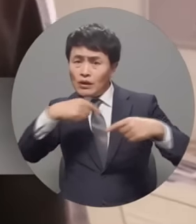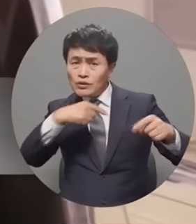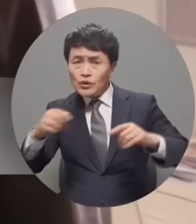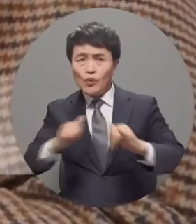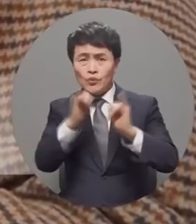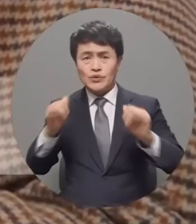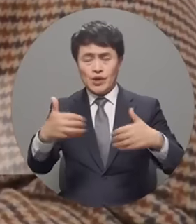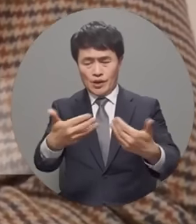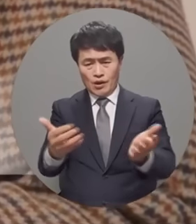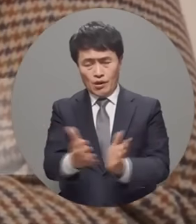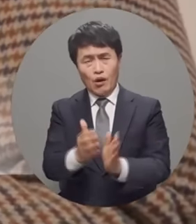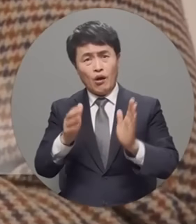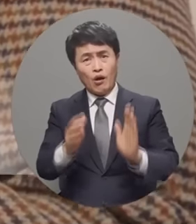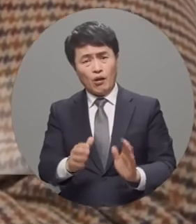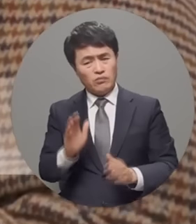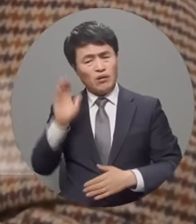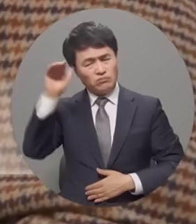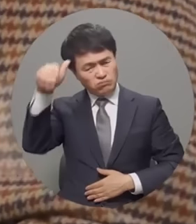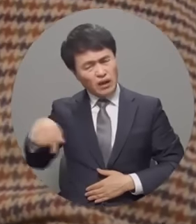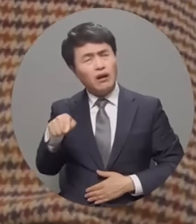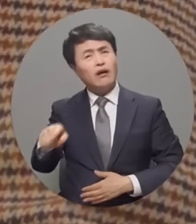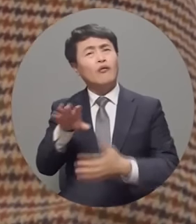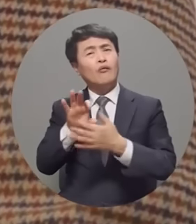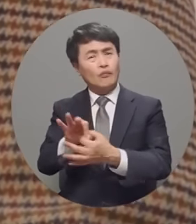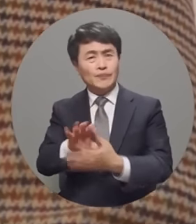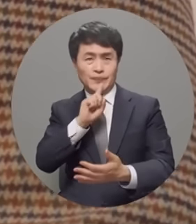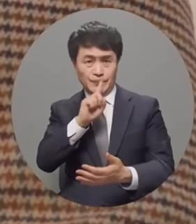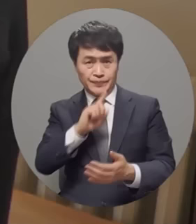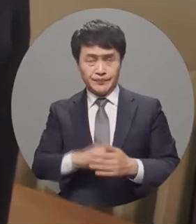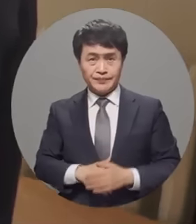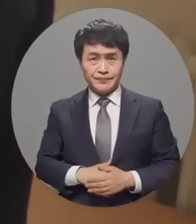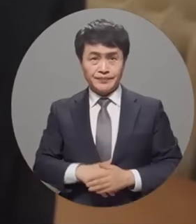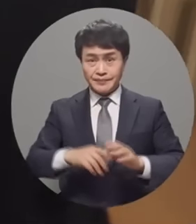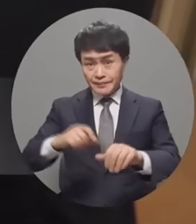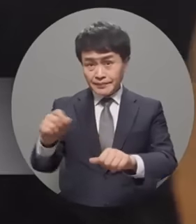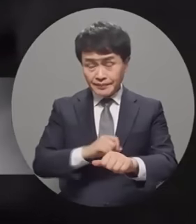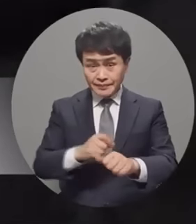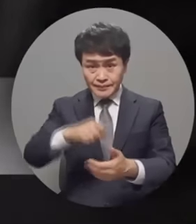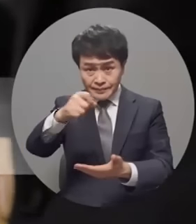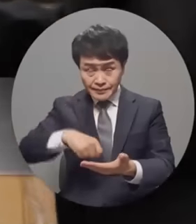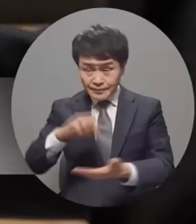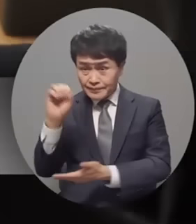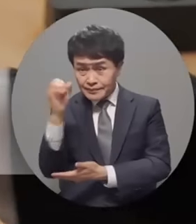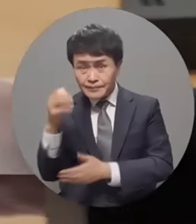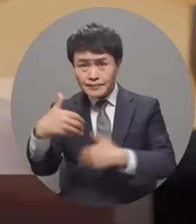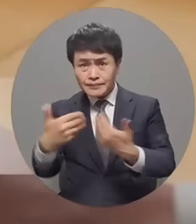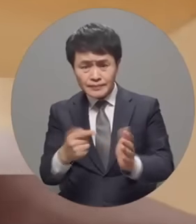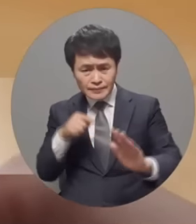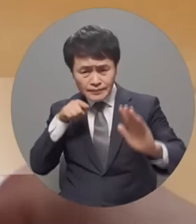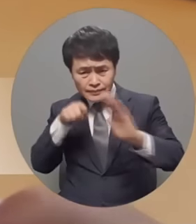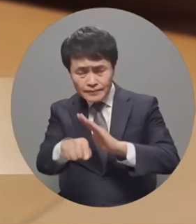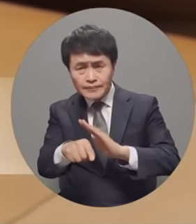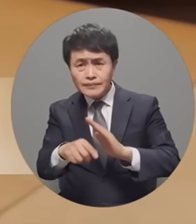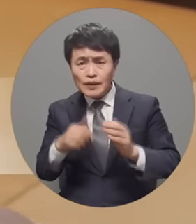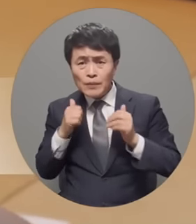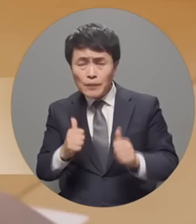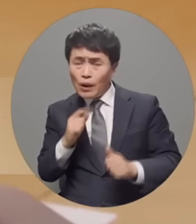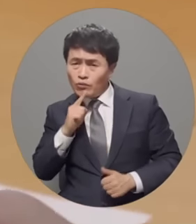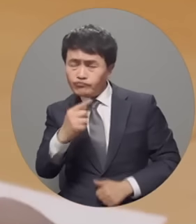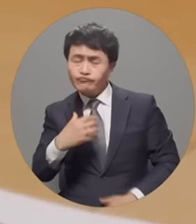부분이 순위 하락의 중요한 요소였다고 설명했습니다. 특히 최근 기자들과 언론사에 대한 잇따른 압수수색과 소송에